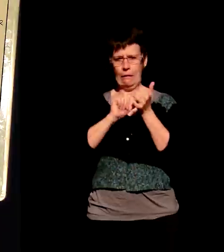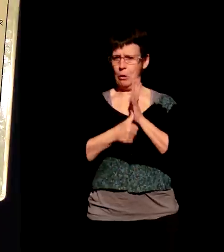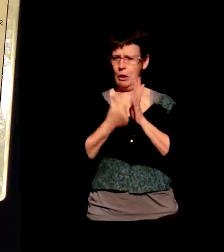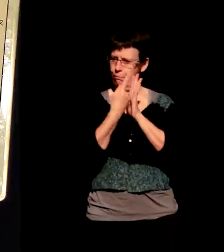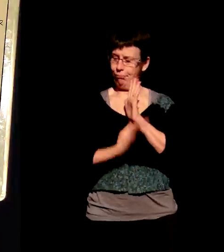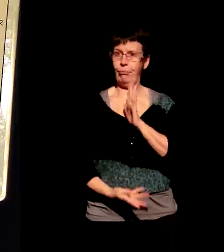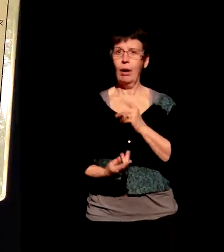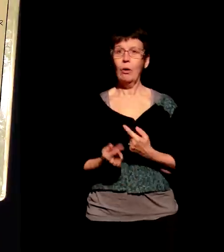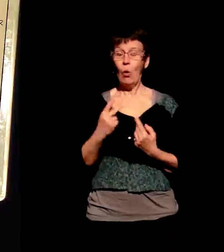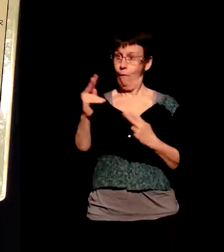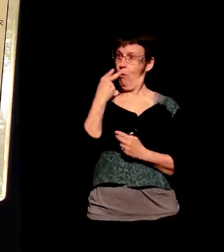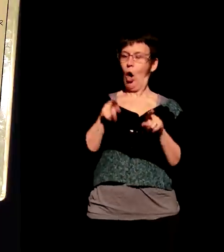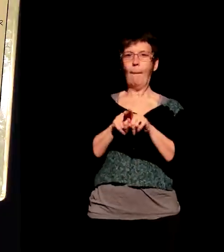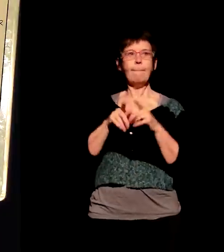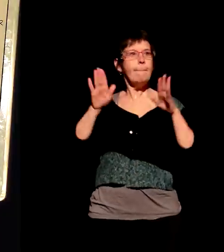absolument terrible de vivre ça.